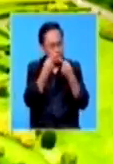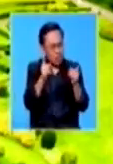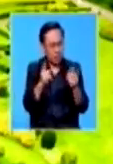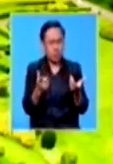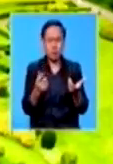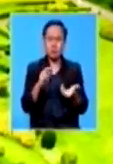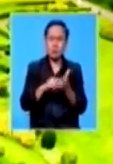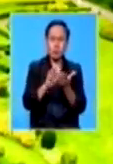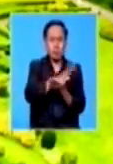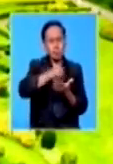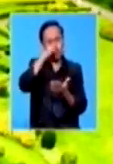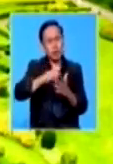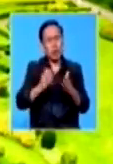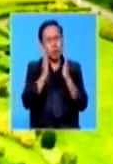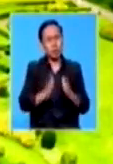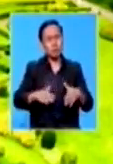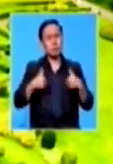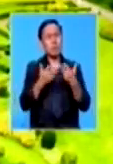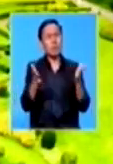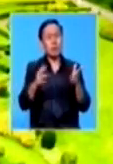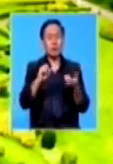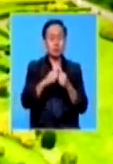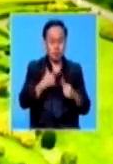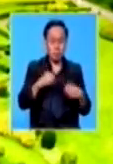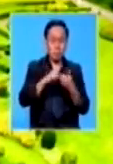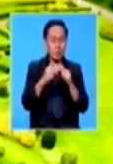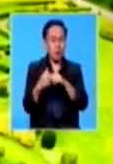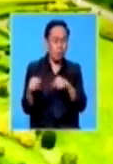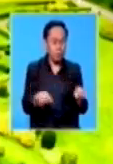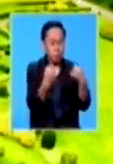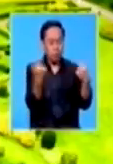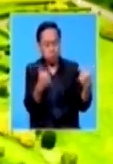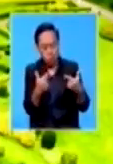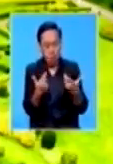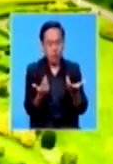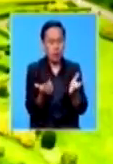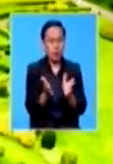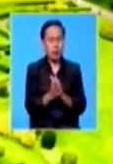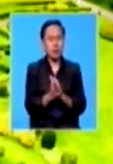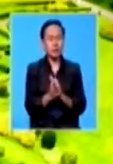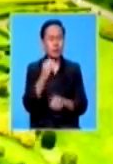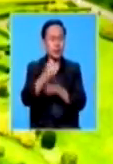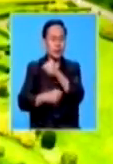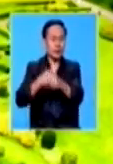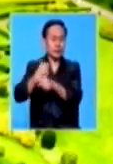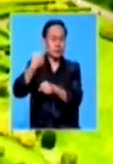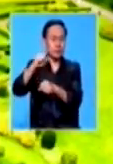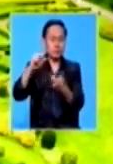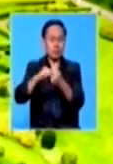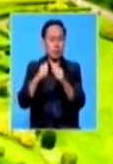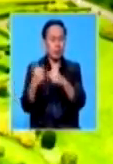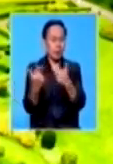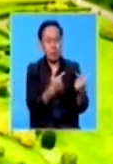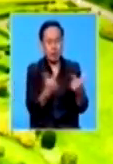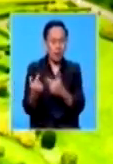ากเกินไปก็ได้ก็เลยไม่มองบ้างเลยขัดแย้งกันทีนะแล้วเดี๋ยวก็ดีกันขัดแย้งกันแต่10ปีที่ผ่านมามีอยู่เรื่องเดียวที่ไม่ย